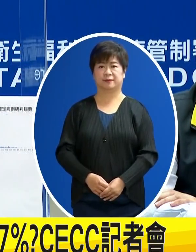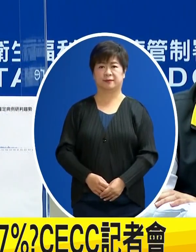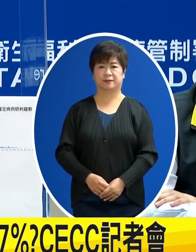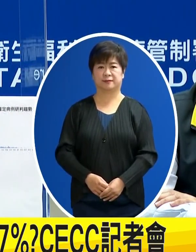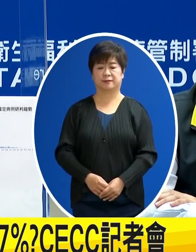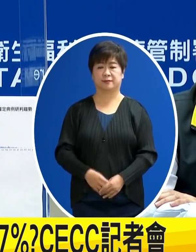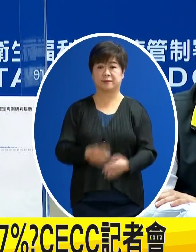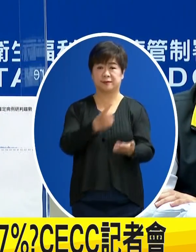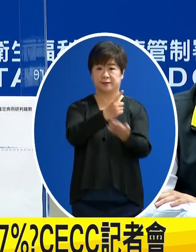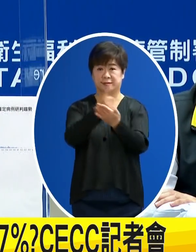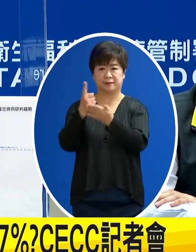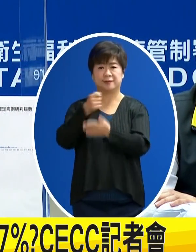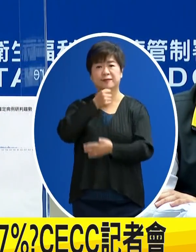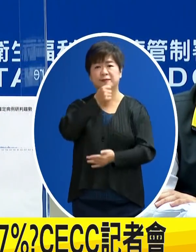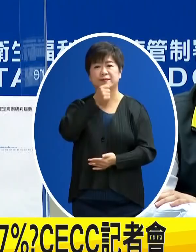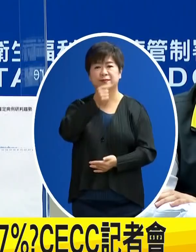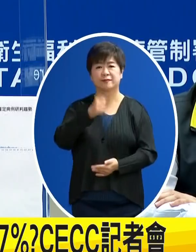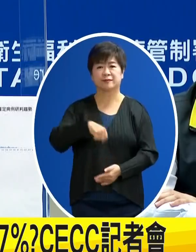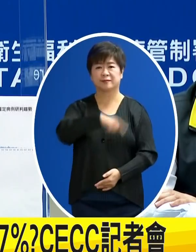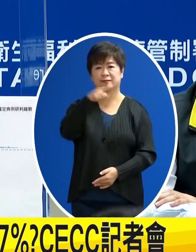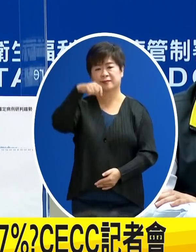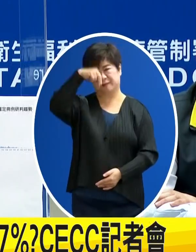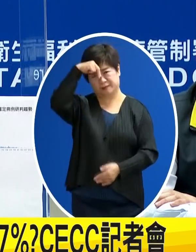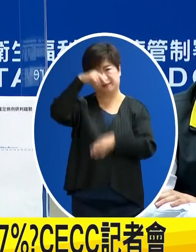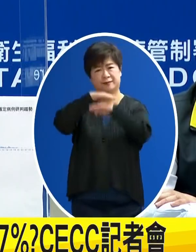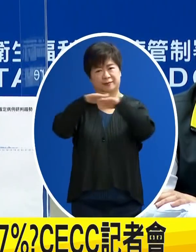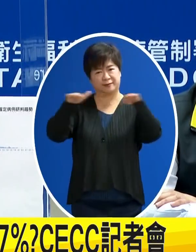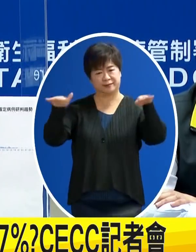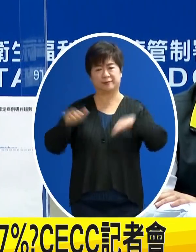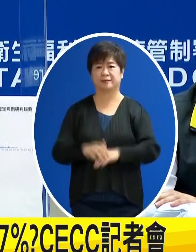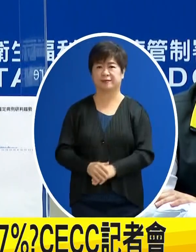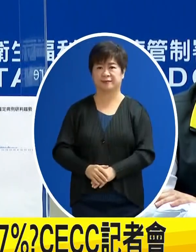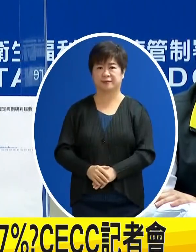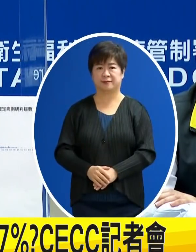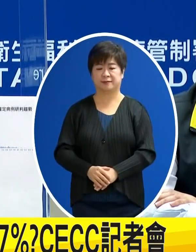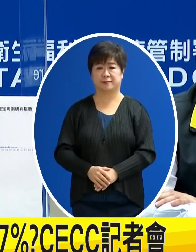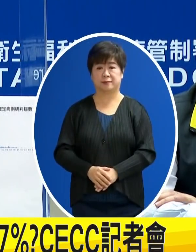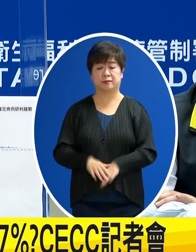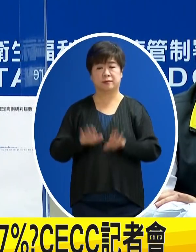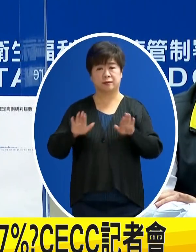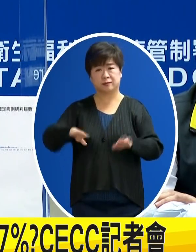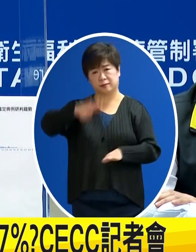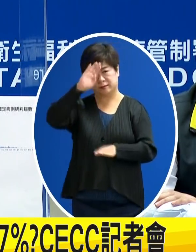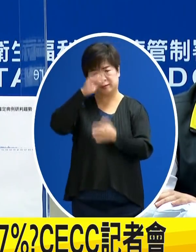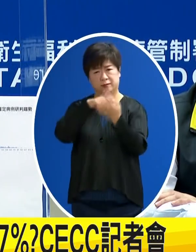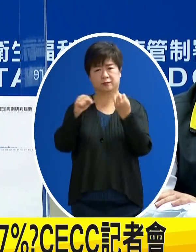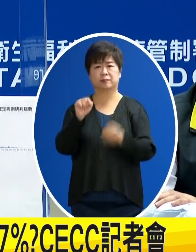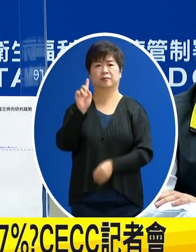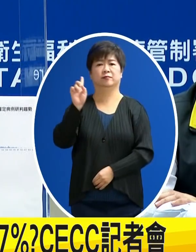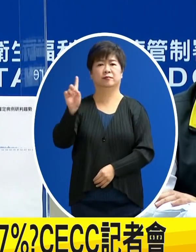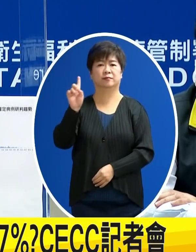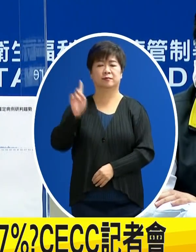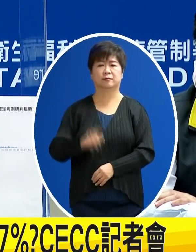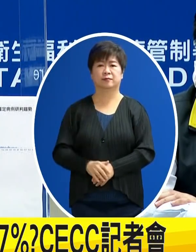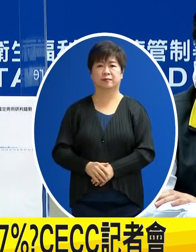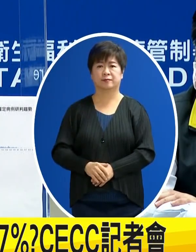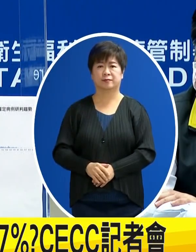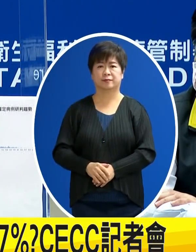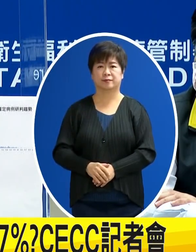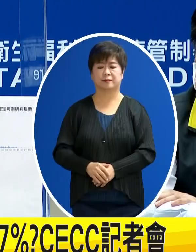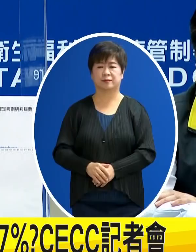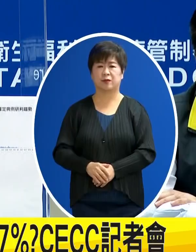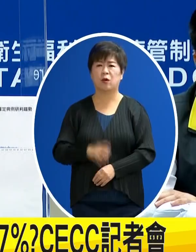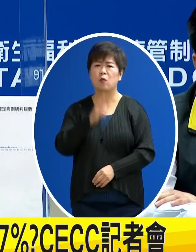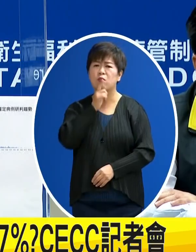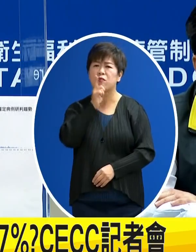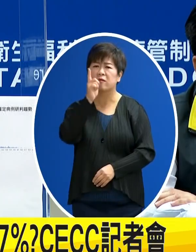好，各位记者女士先生，大家好哈，大家午安。那今天我们的确定病例是1例哈，那这例是啊，